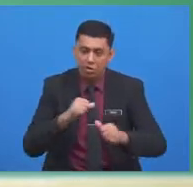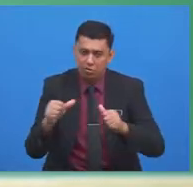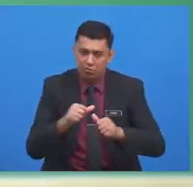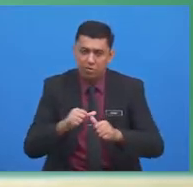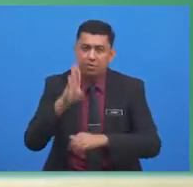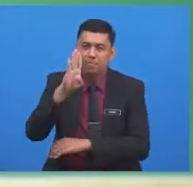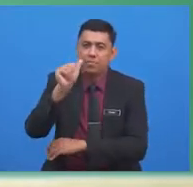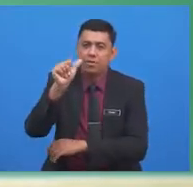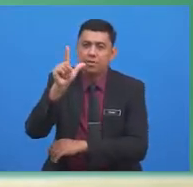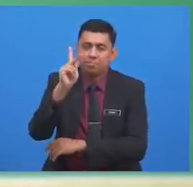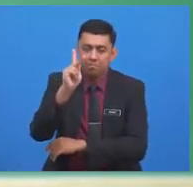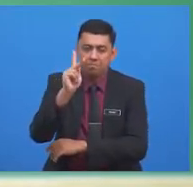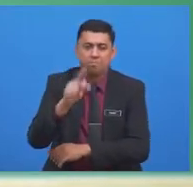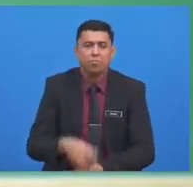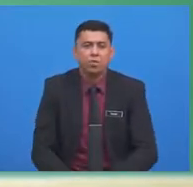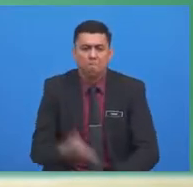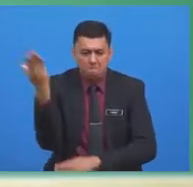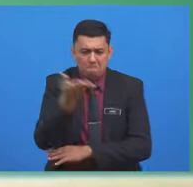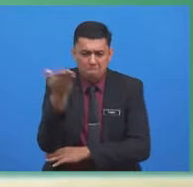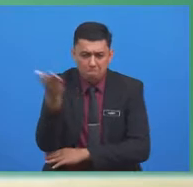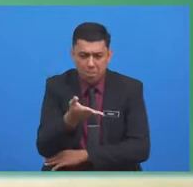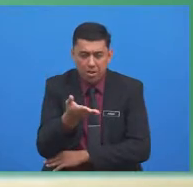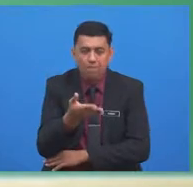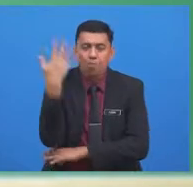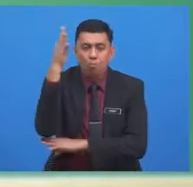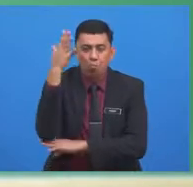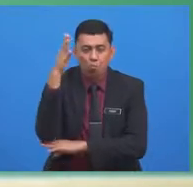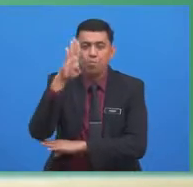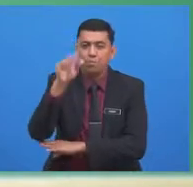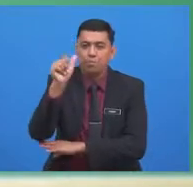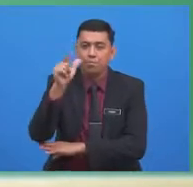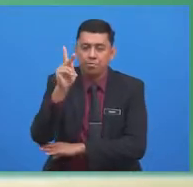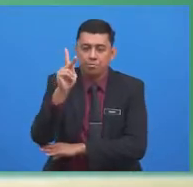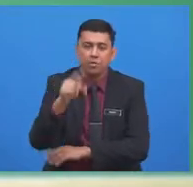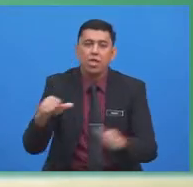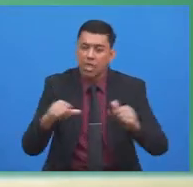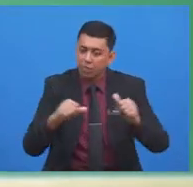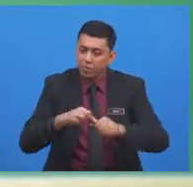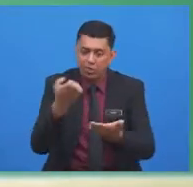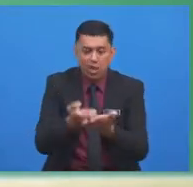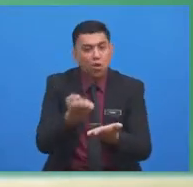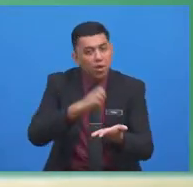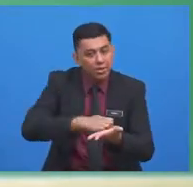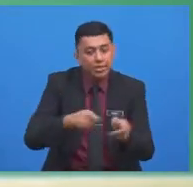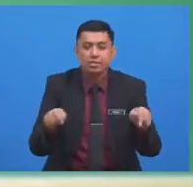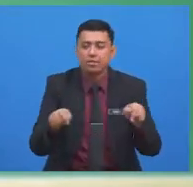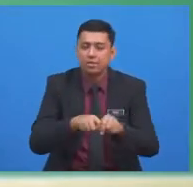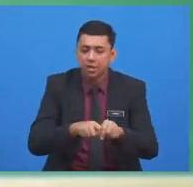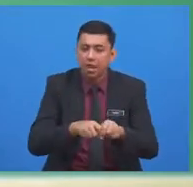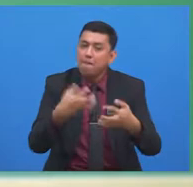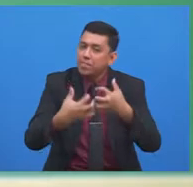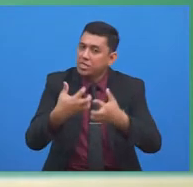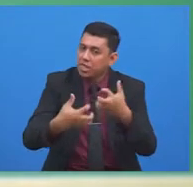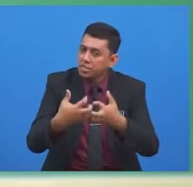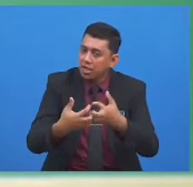pembalakan. Manusia menebang pokok balak untuk keperluan aktiviti ekonomi seperti